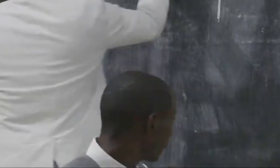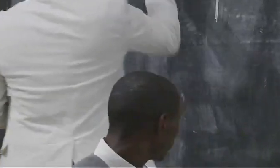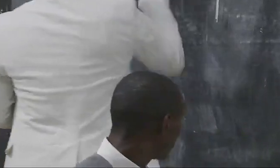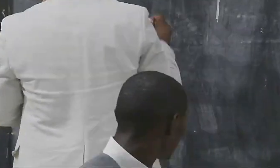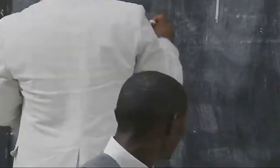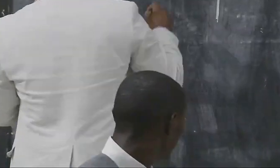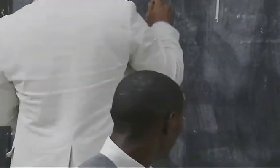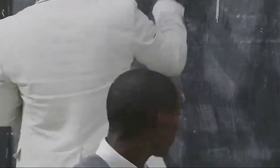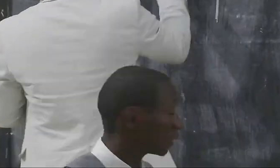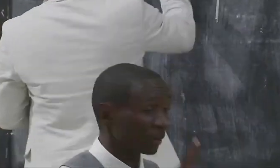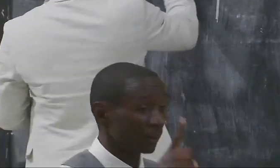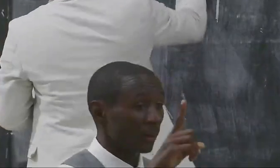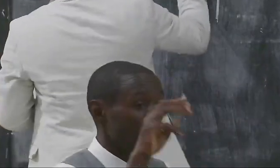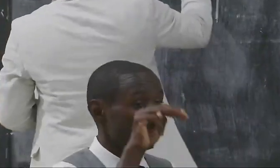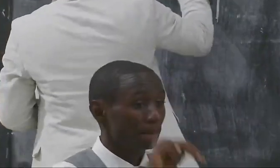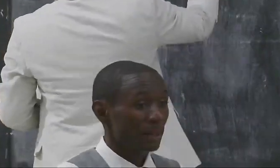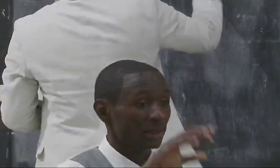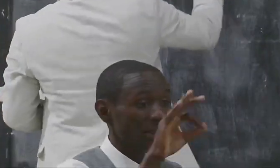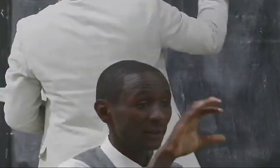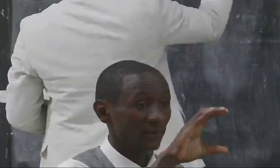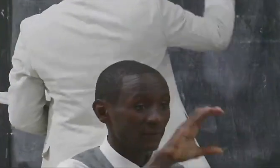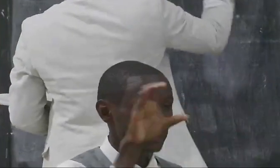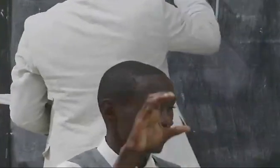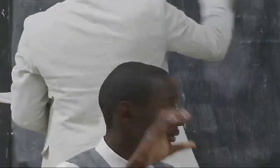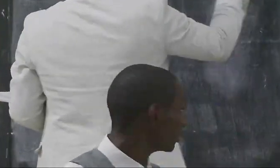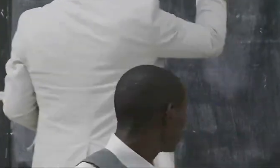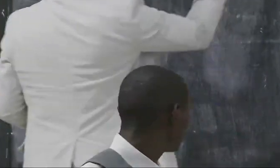en 1900. Mwaka 1900